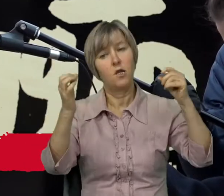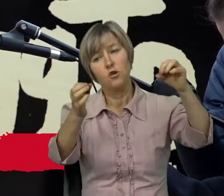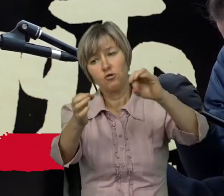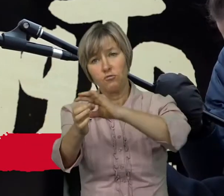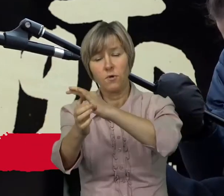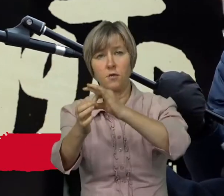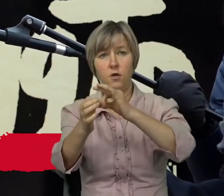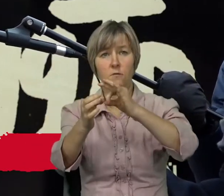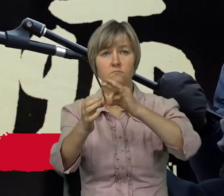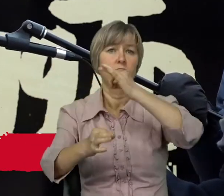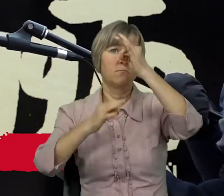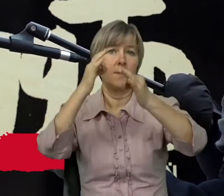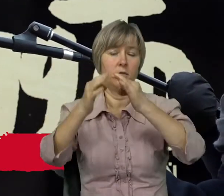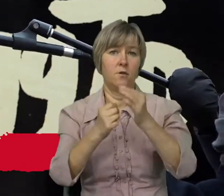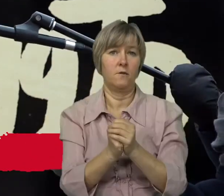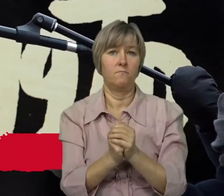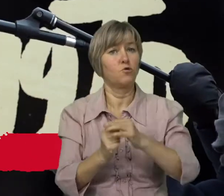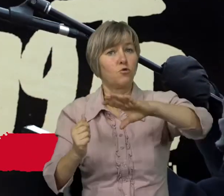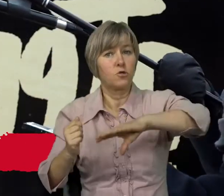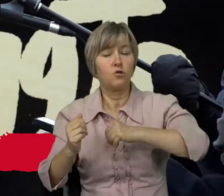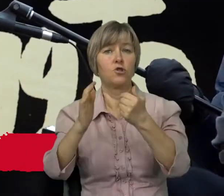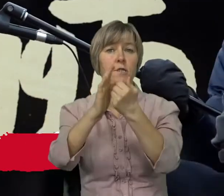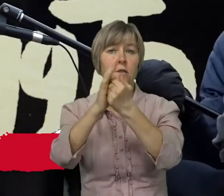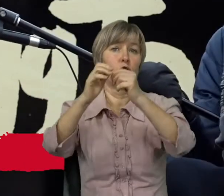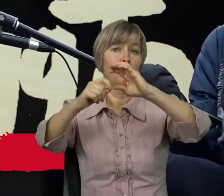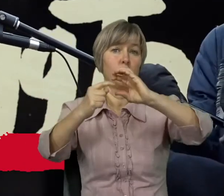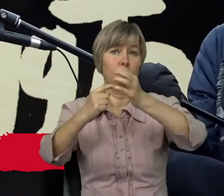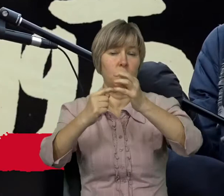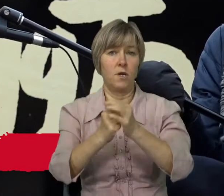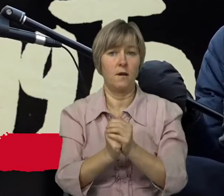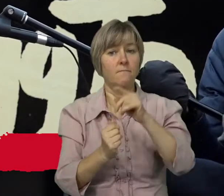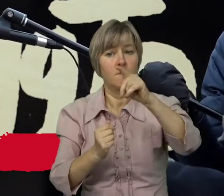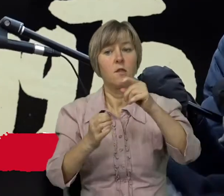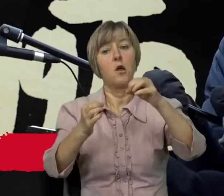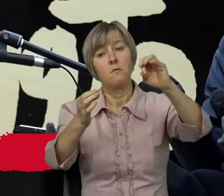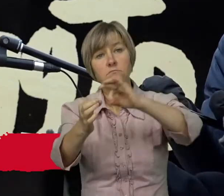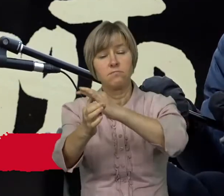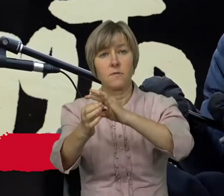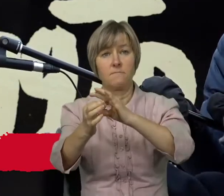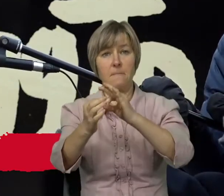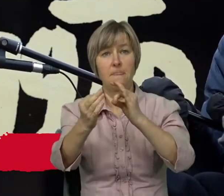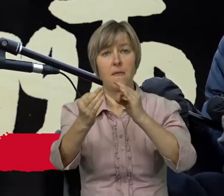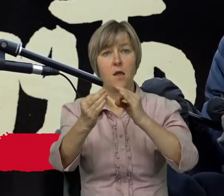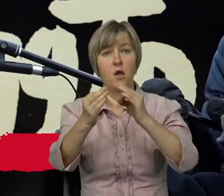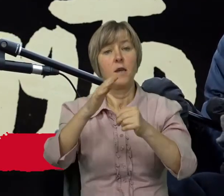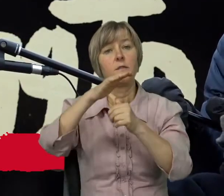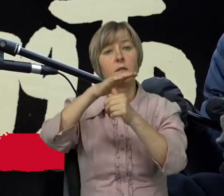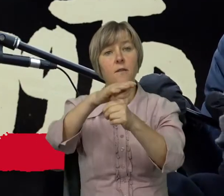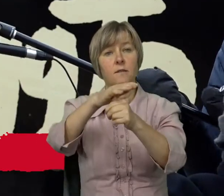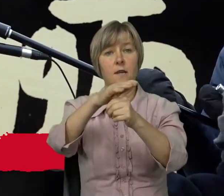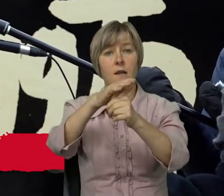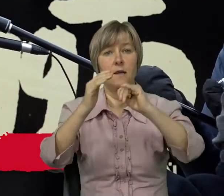tegorocznych uroczystości 16 grudnia utwór ten wykona pod dyrekcją Jana Łukaszewskiego chór